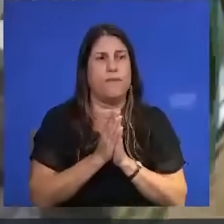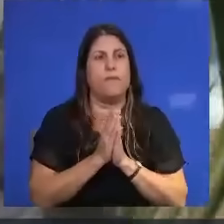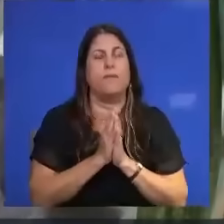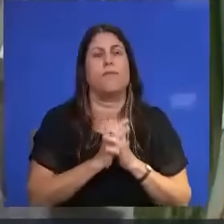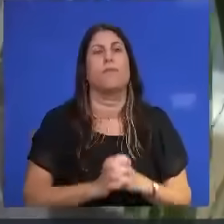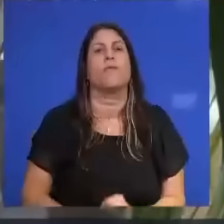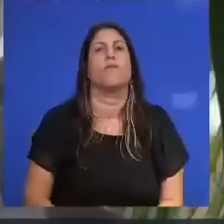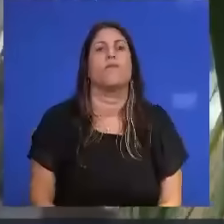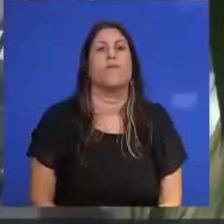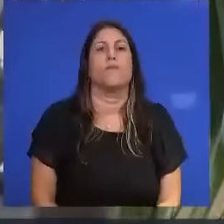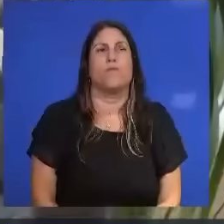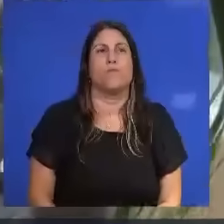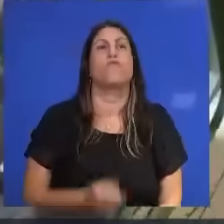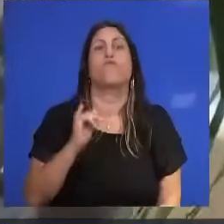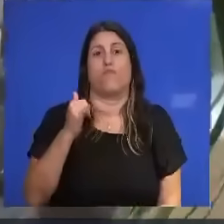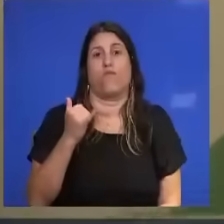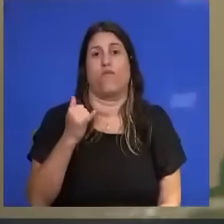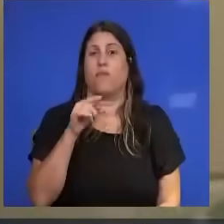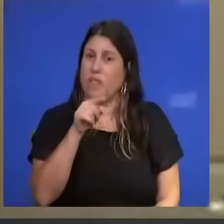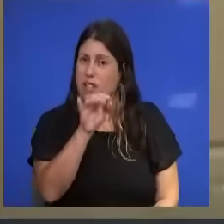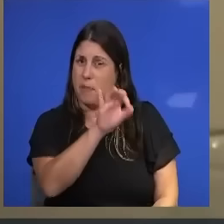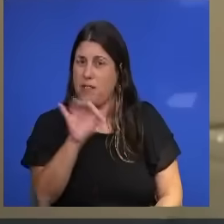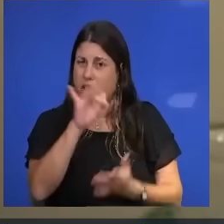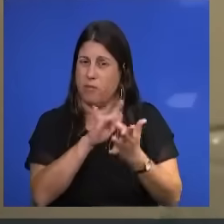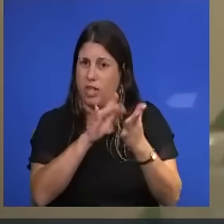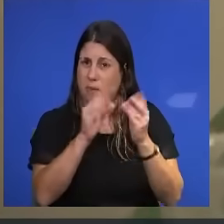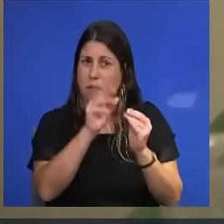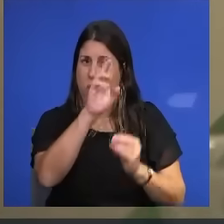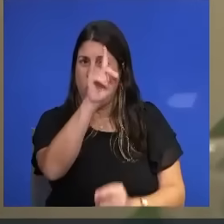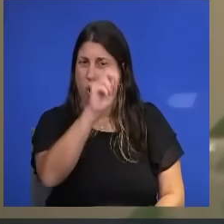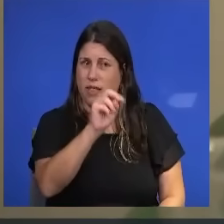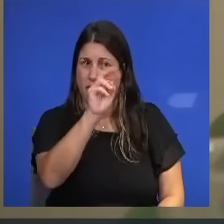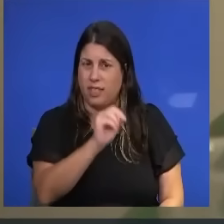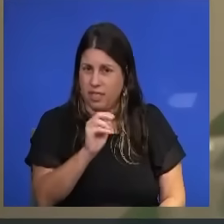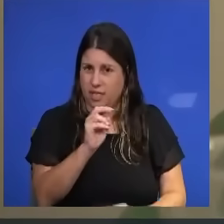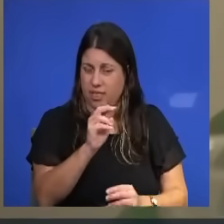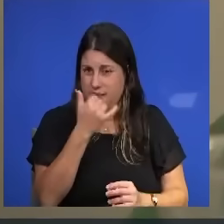כן. אתם עדיין אצל רונן? הם שרף, הבית שלכם שרוף?